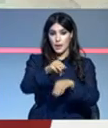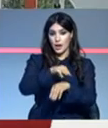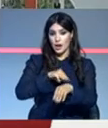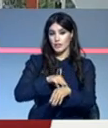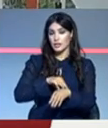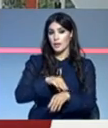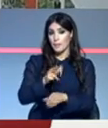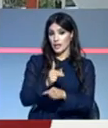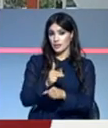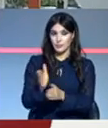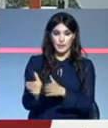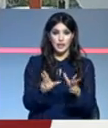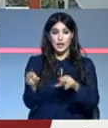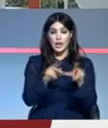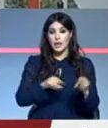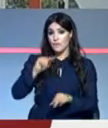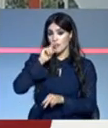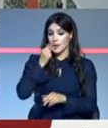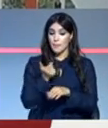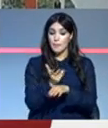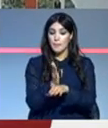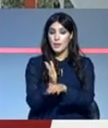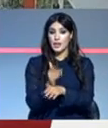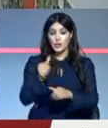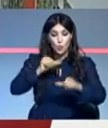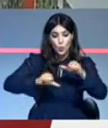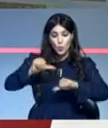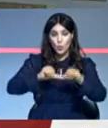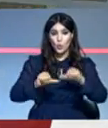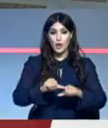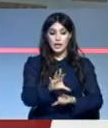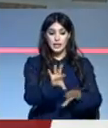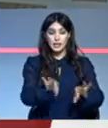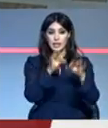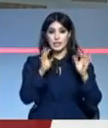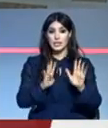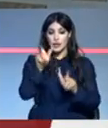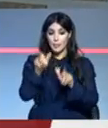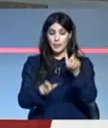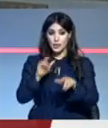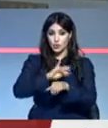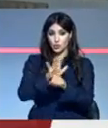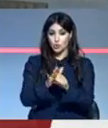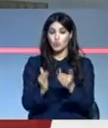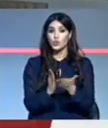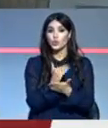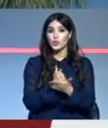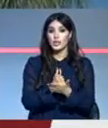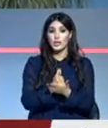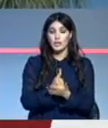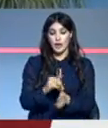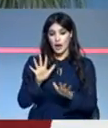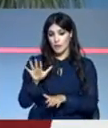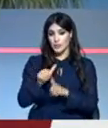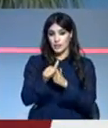الشامخ وفي بس اثبتت نتائج التحاليل المخبريه ثبت تسعه اشخاص بفيروس كورونا يتوزعون الى خمسه مصابين